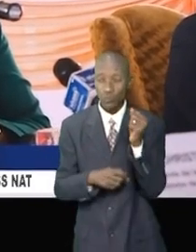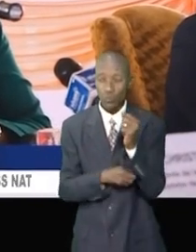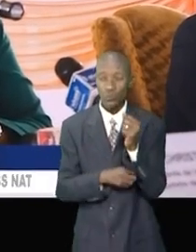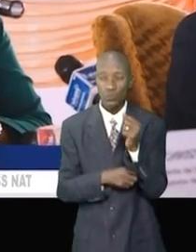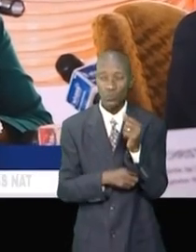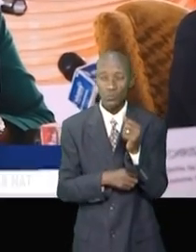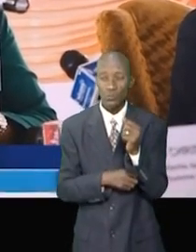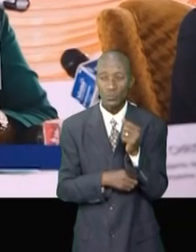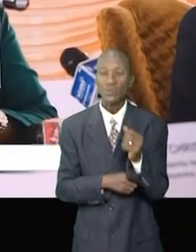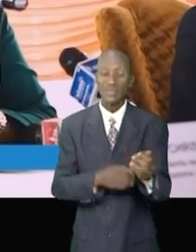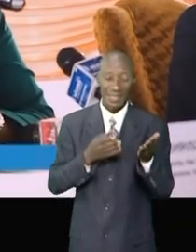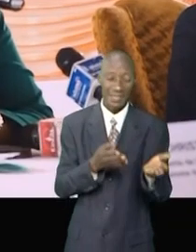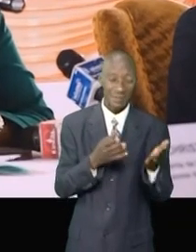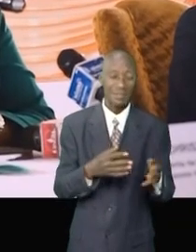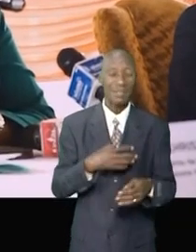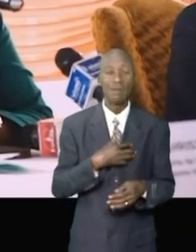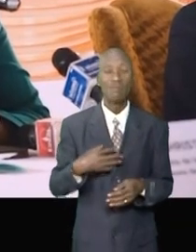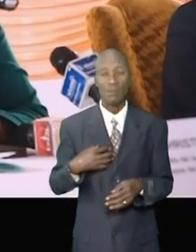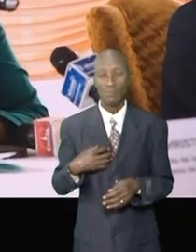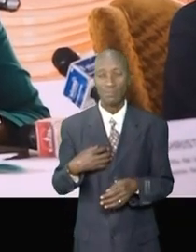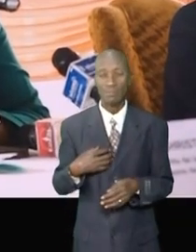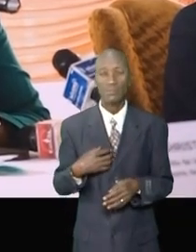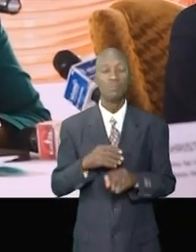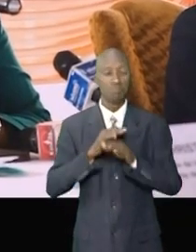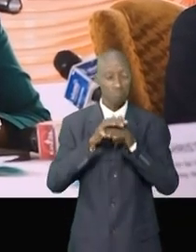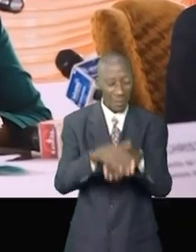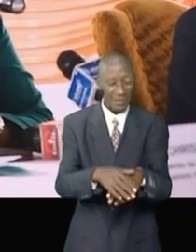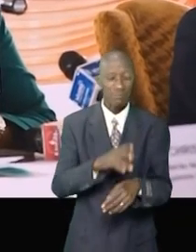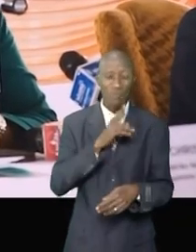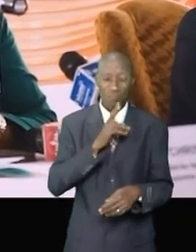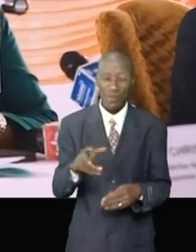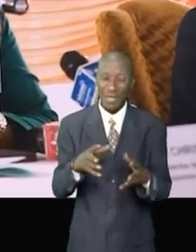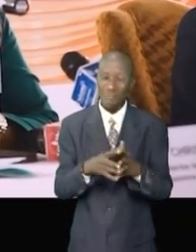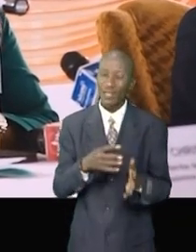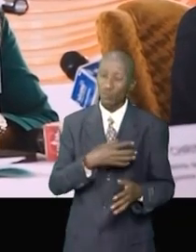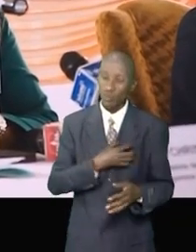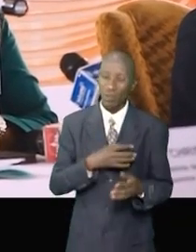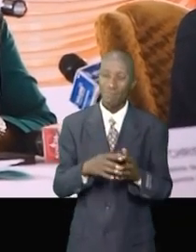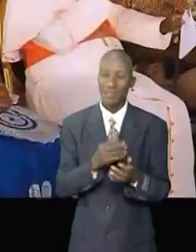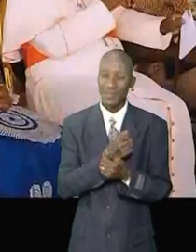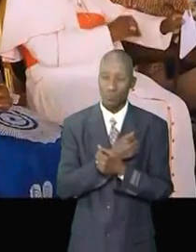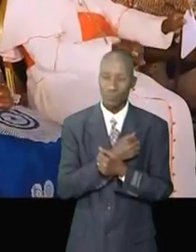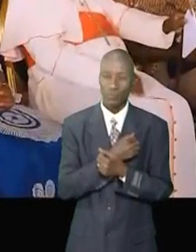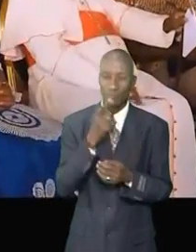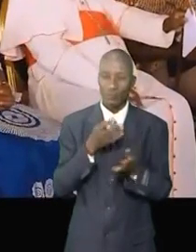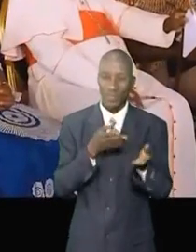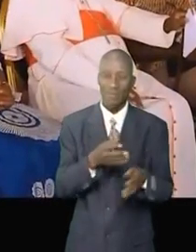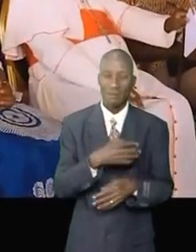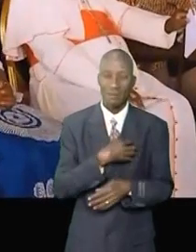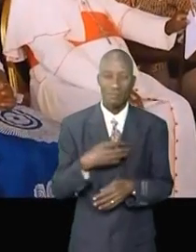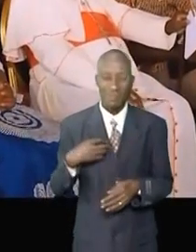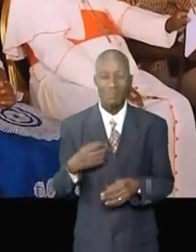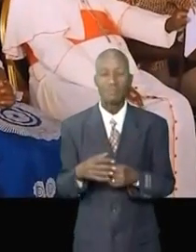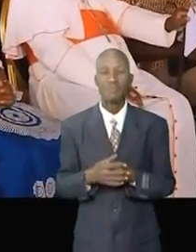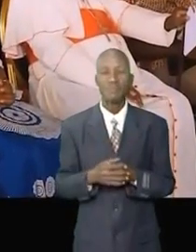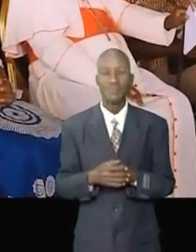femme et contribuer à son instruction ainsi que se battre pour la promotion des droits humains. Un autre homme nous